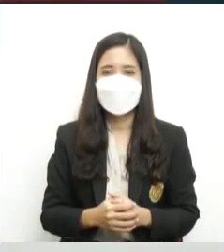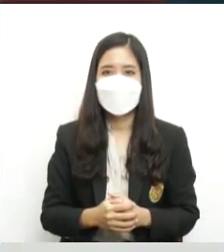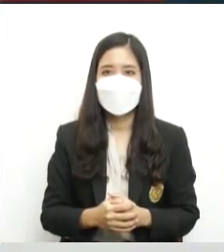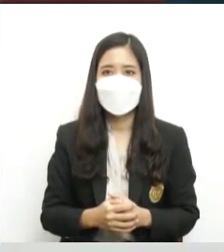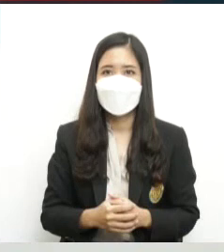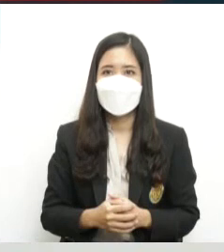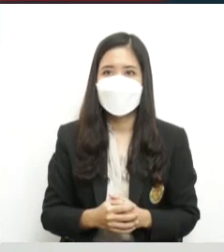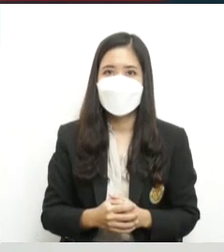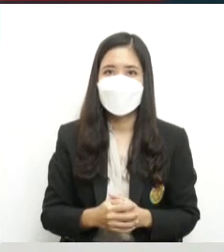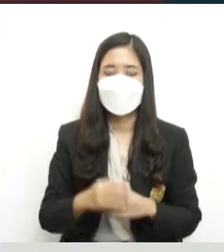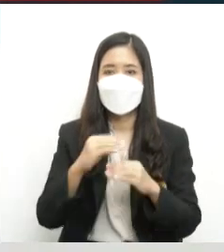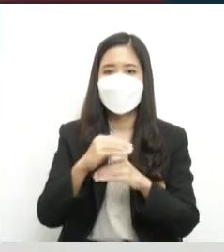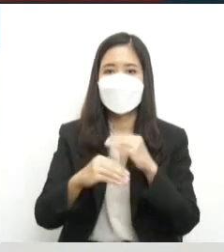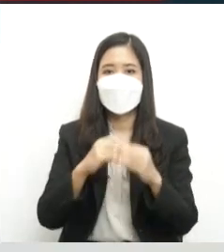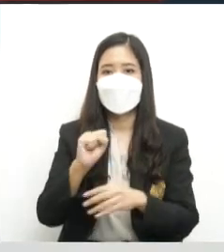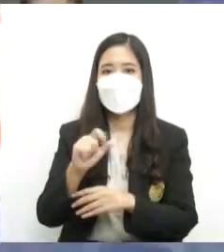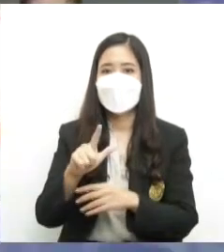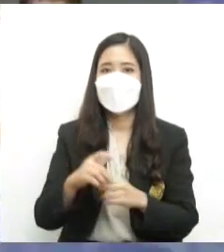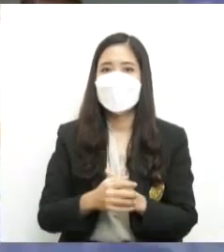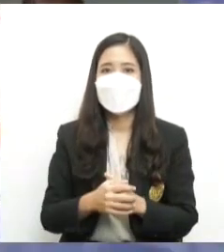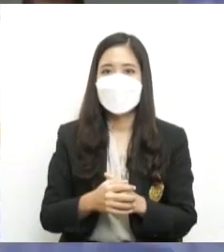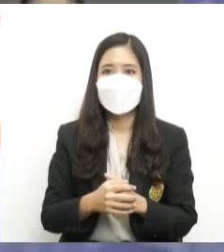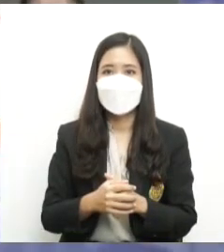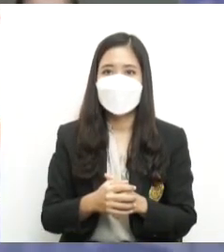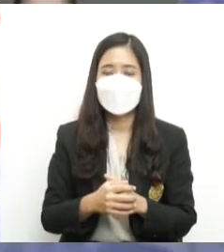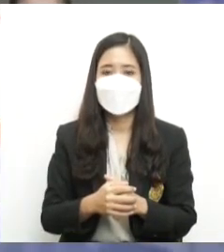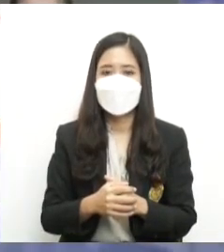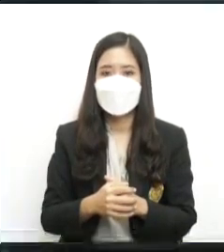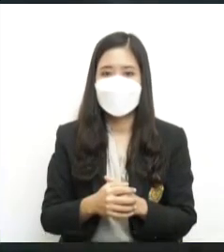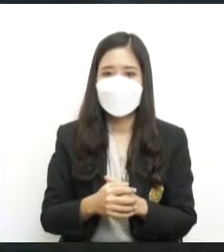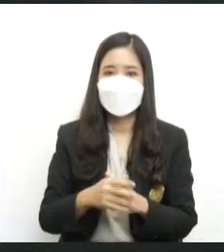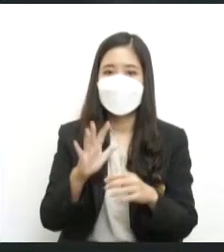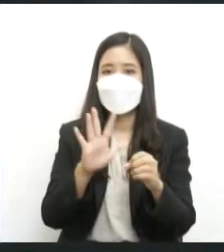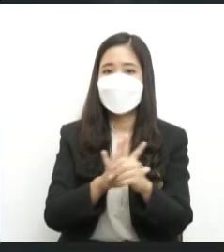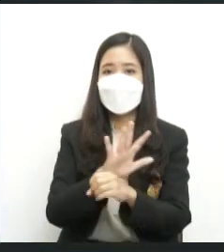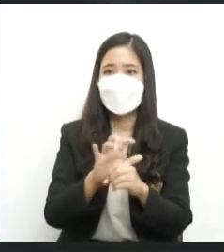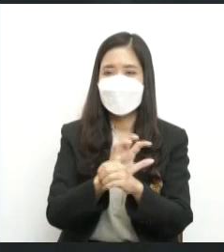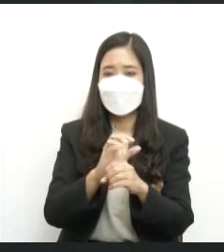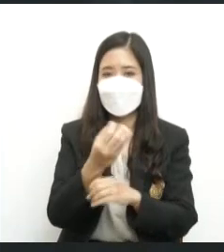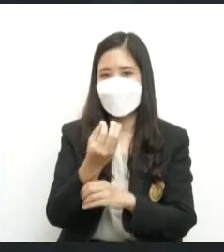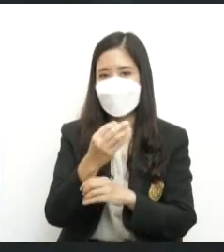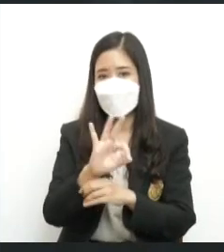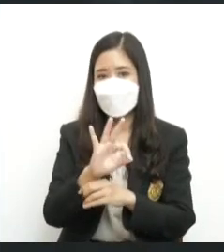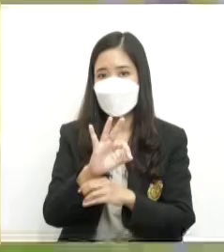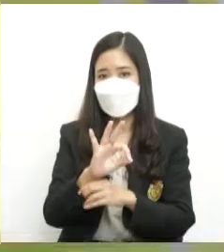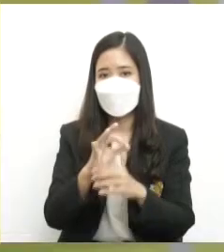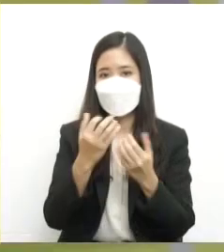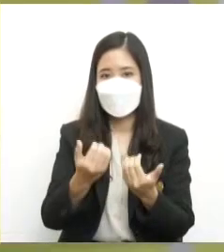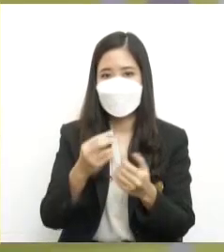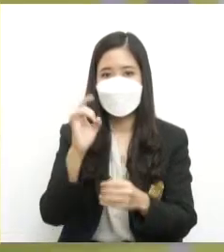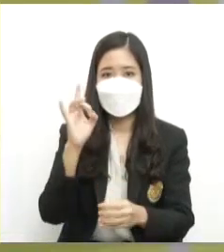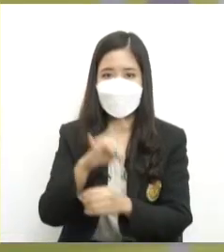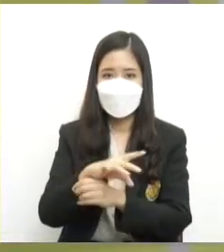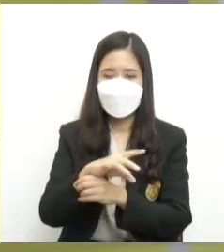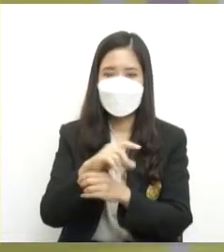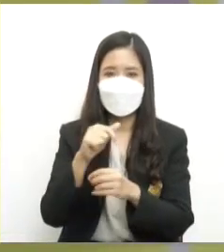โครงการ SLV Care จากสถานการณ์การแพร่ระบาดของเชื้อไวรัสโควิด-19 ที่รุนแรงตั้งแ